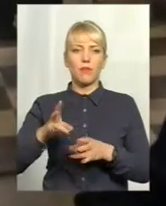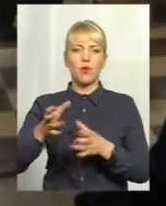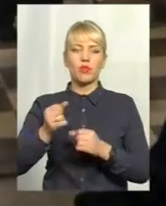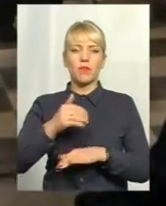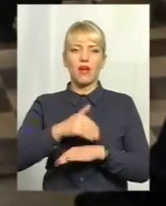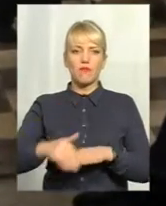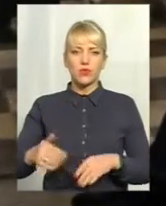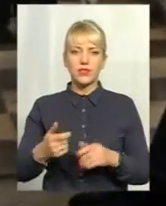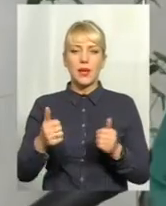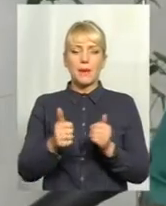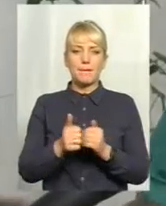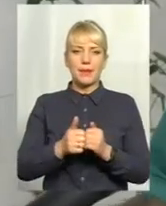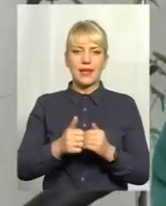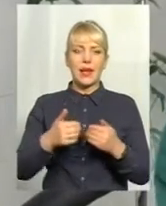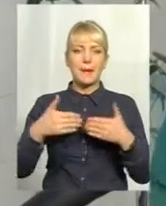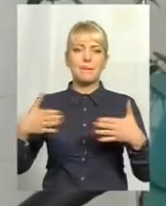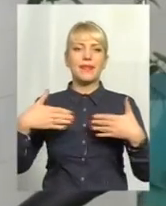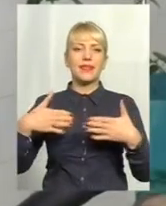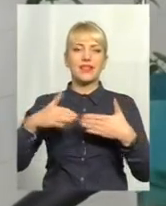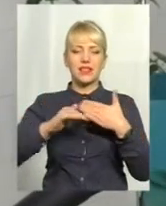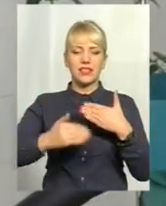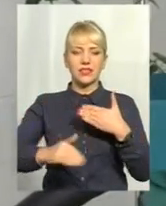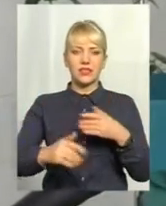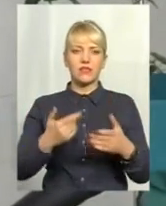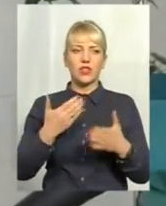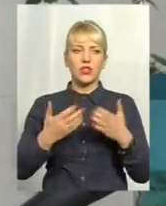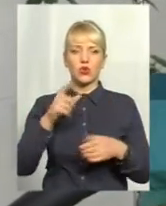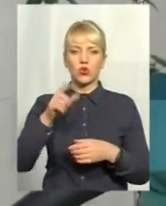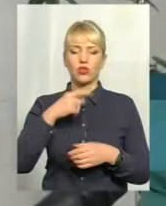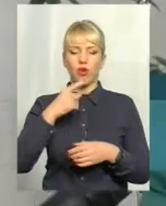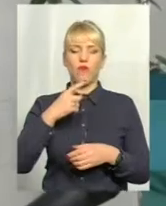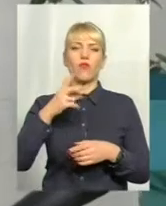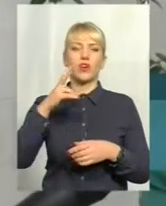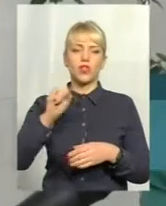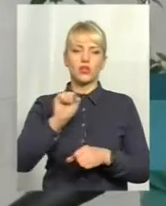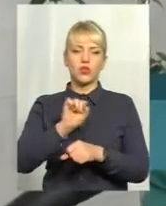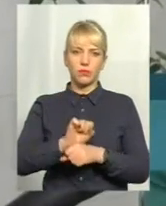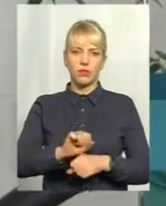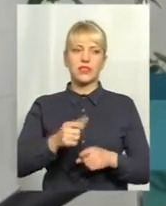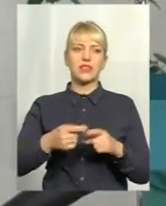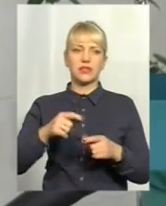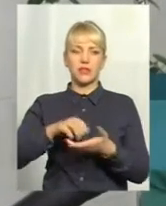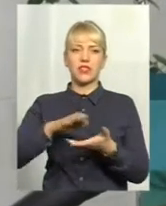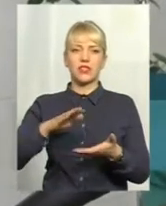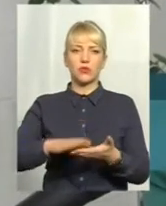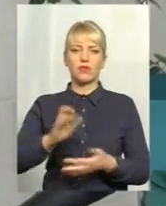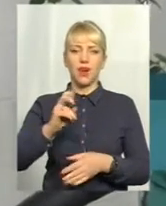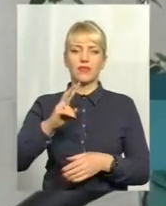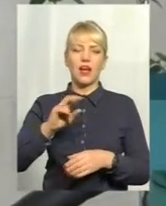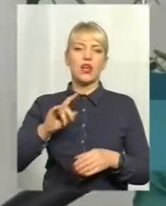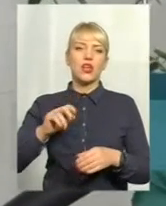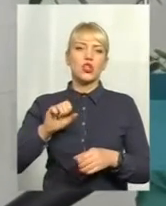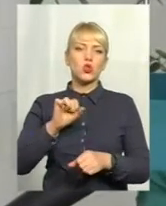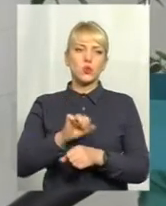вулиці. Біля під'їздів, якщо взяти, підняти журнал, якщо людина каже на зупинці, так ми і реєструємо, що на зупинці так отримала